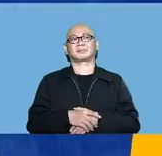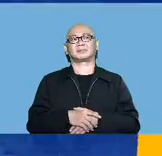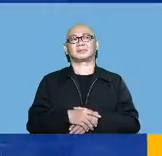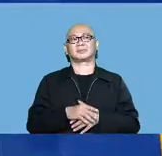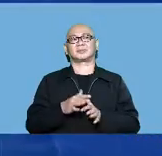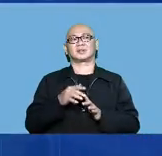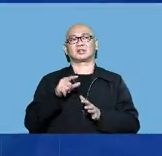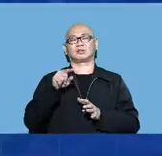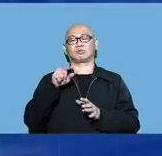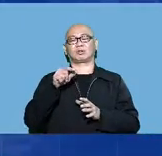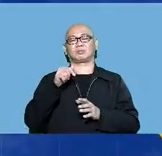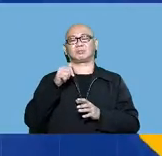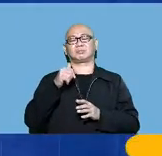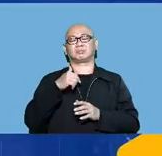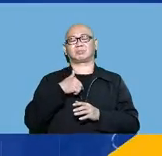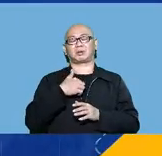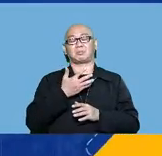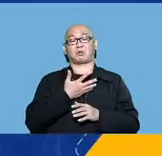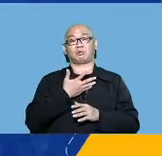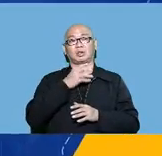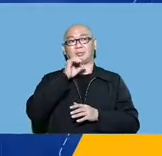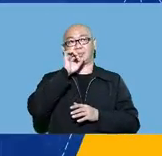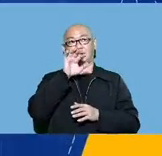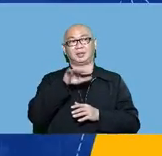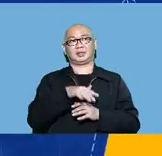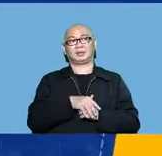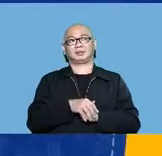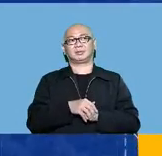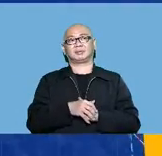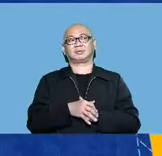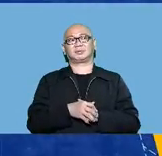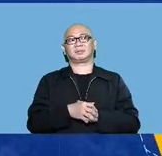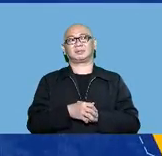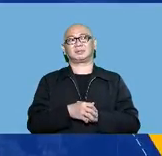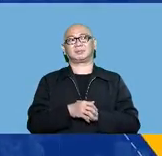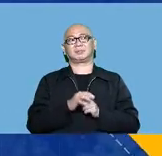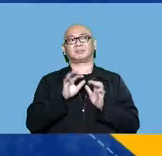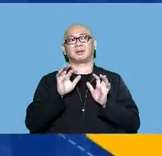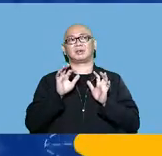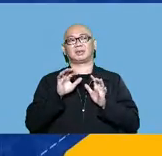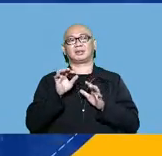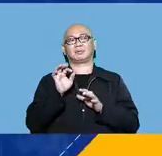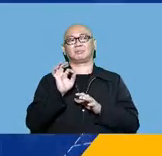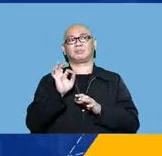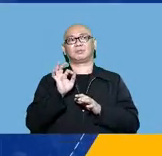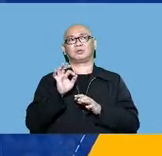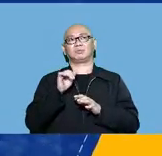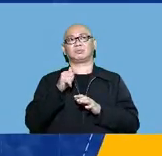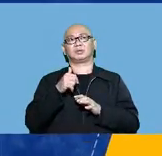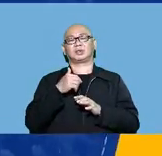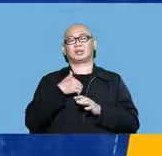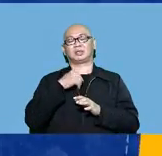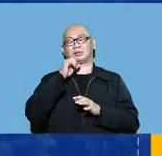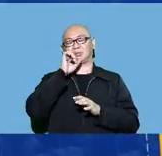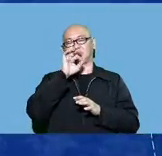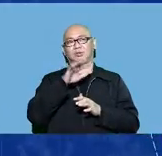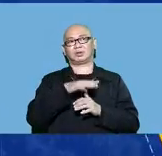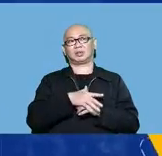Barangkali itu yang ingin saya sampaikan. Banyak yang belum bisa saya